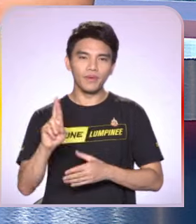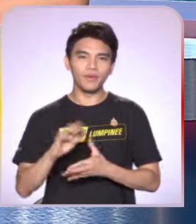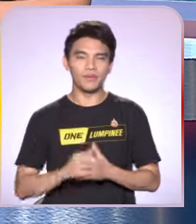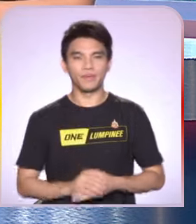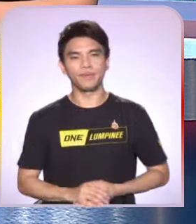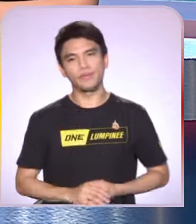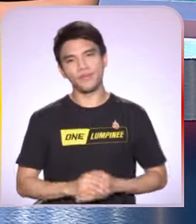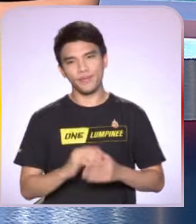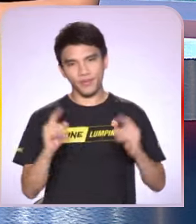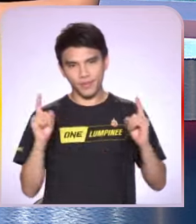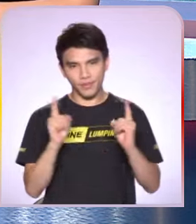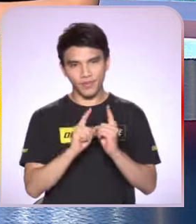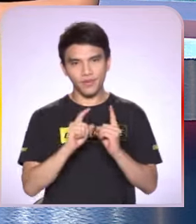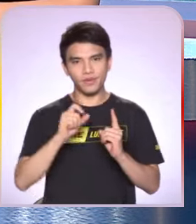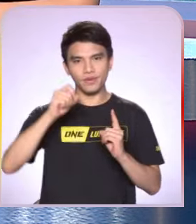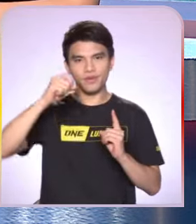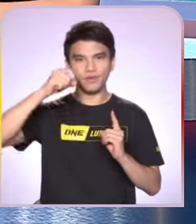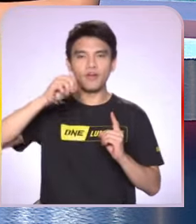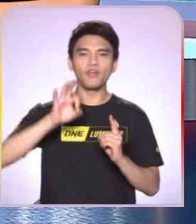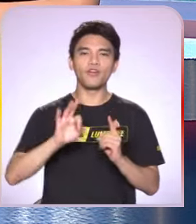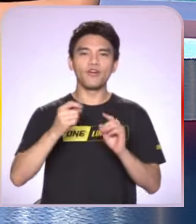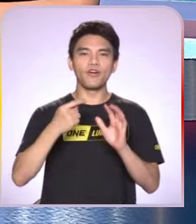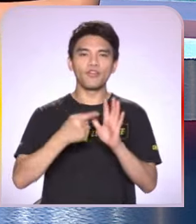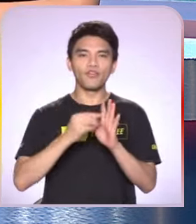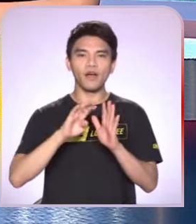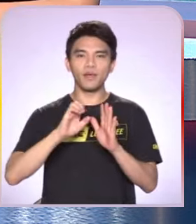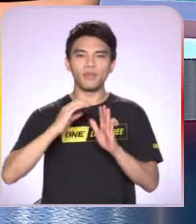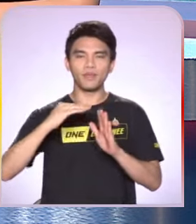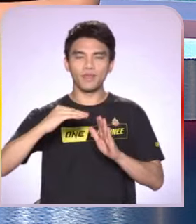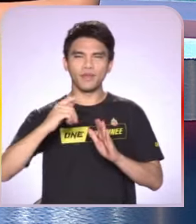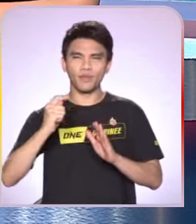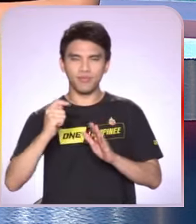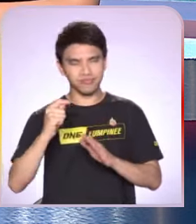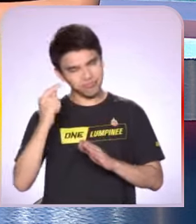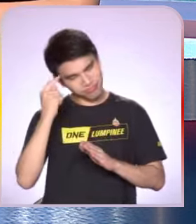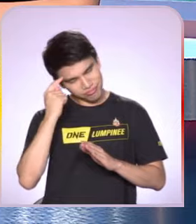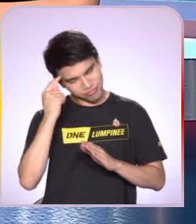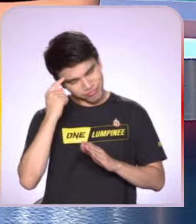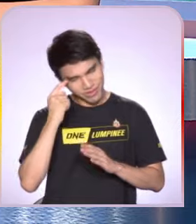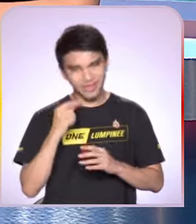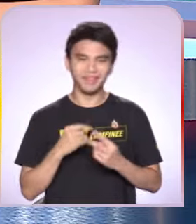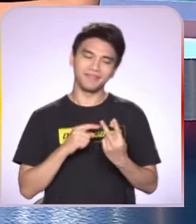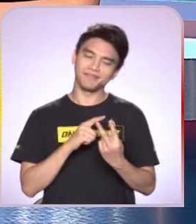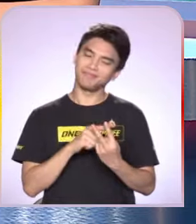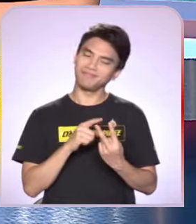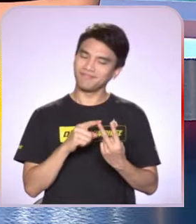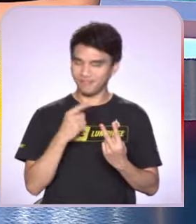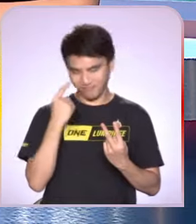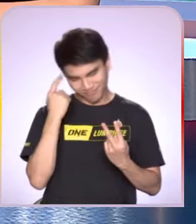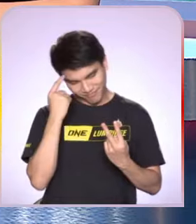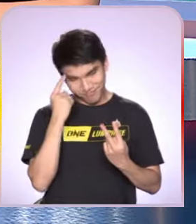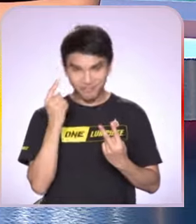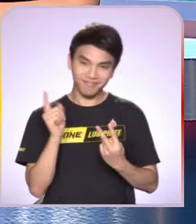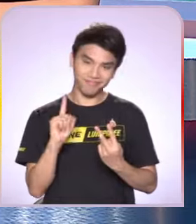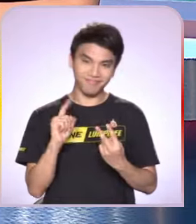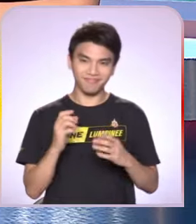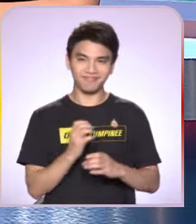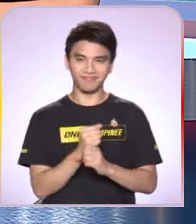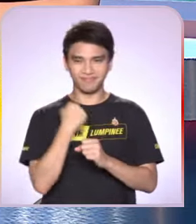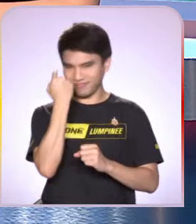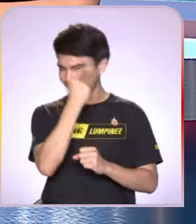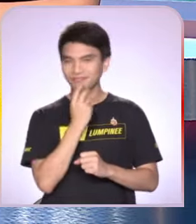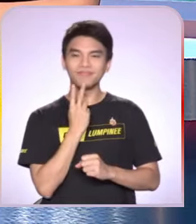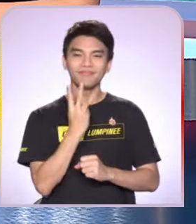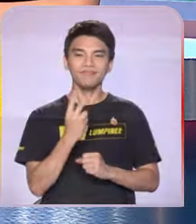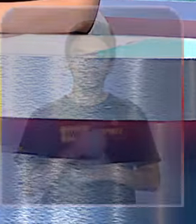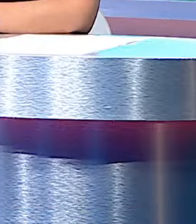ทยยิมจะเจอกับฟาบิโอเรอิสนะเดี๋ยวมาดูนะว่ามิสเตอร์ป๋องคุณหนุ่ยไดโนเขาขิงก่อนแข่งฟันธงให้กับใครติด